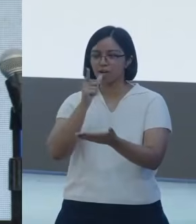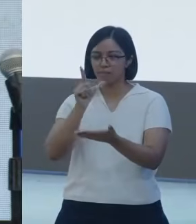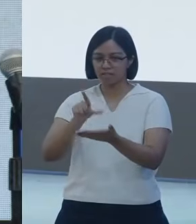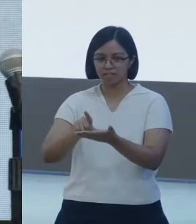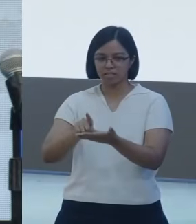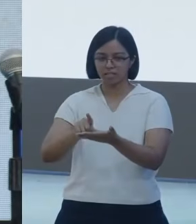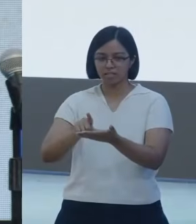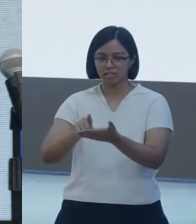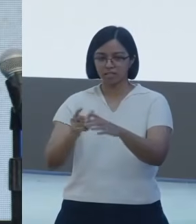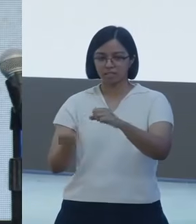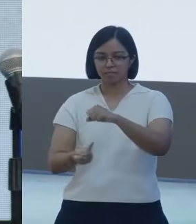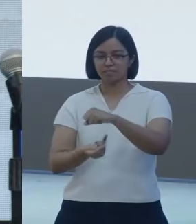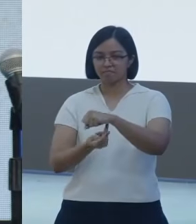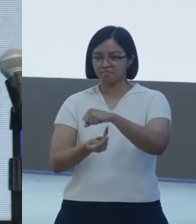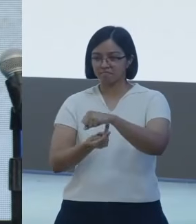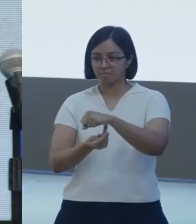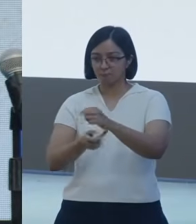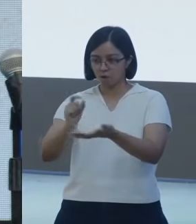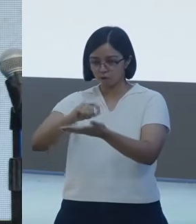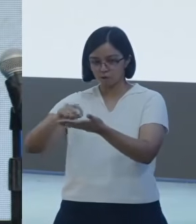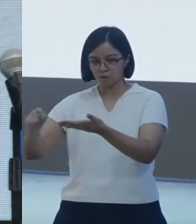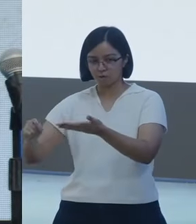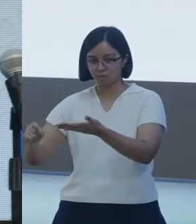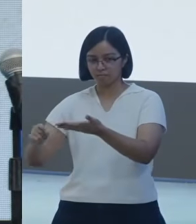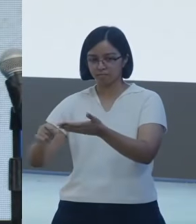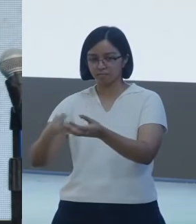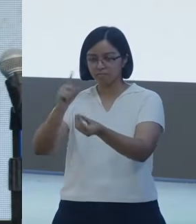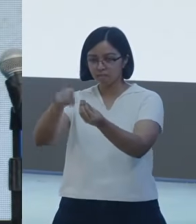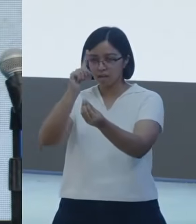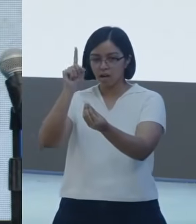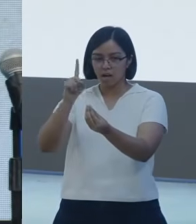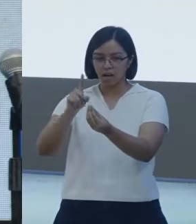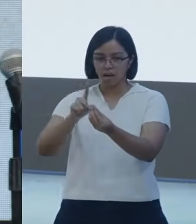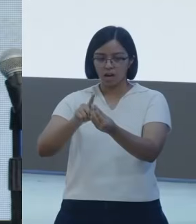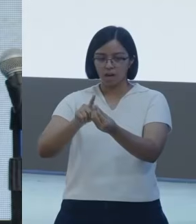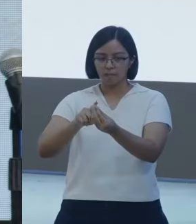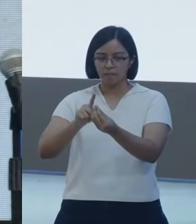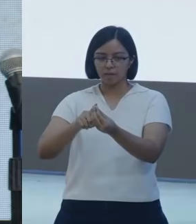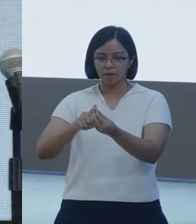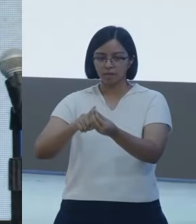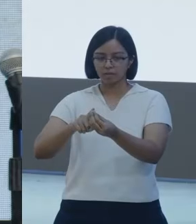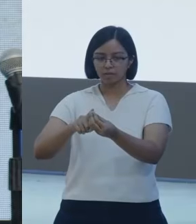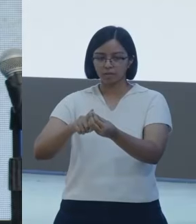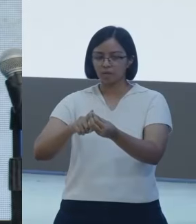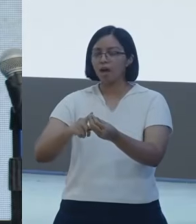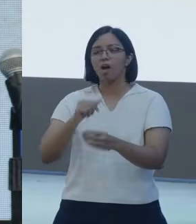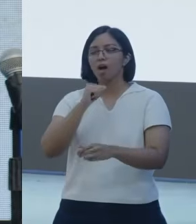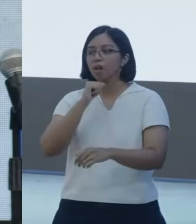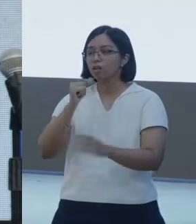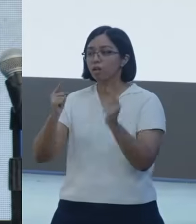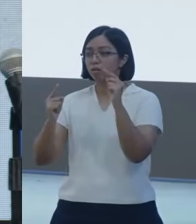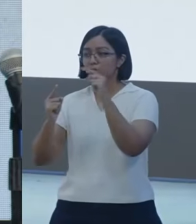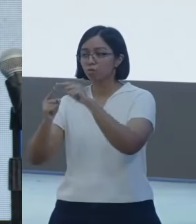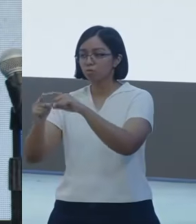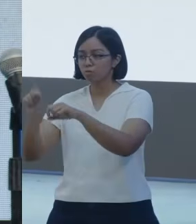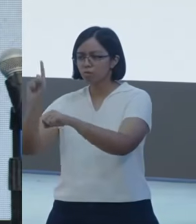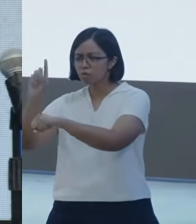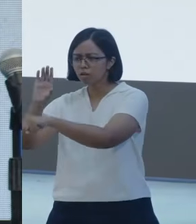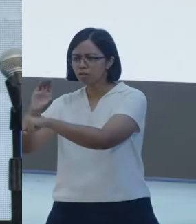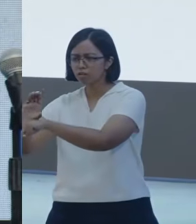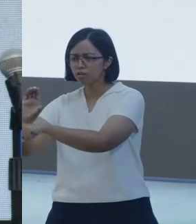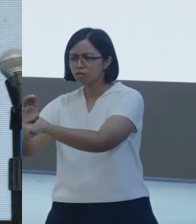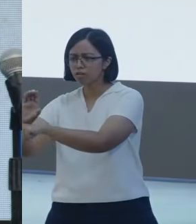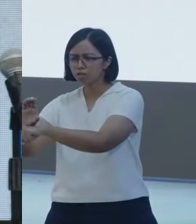yung liham ay hindi pinadala sa isang church o sa isang kapatiran,